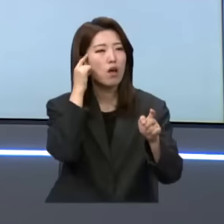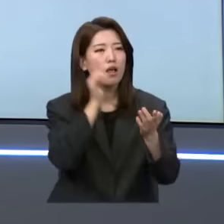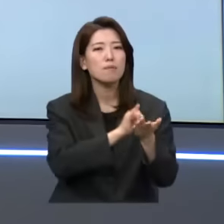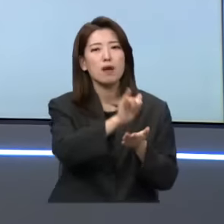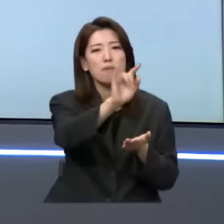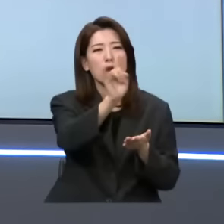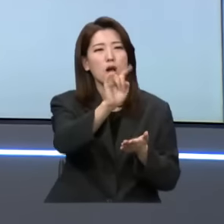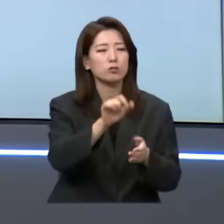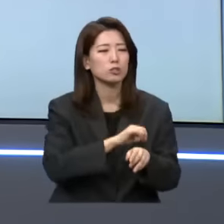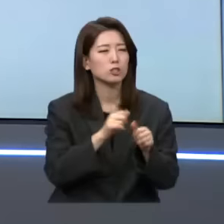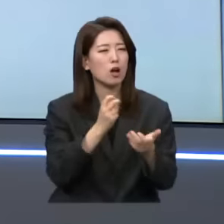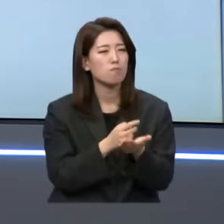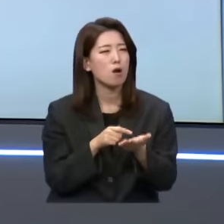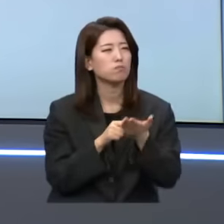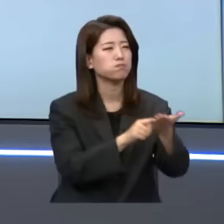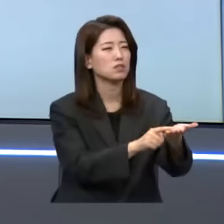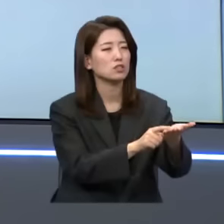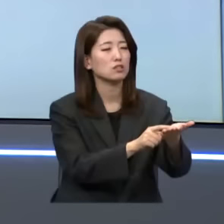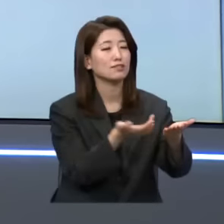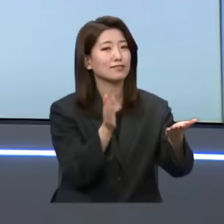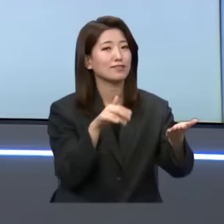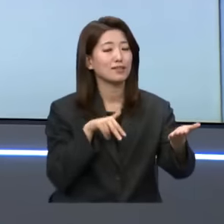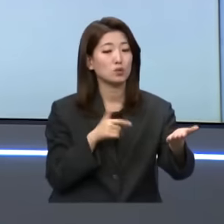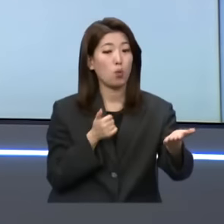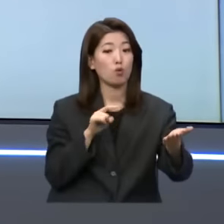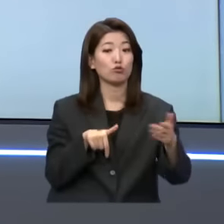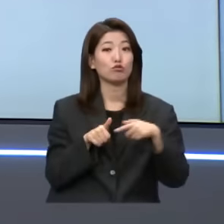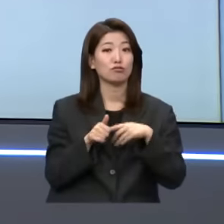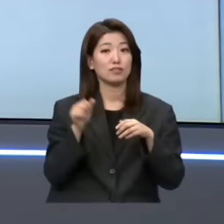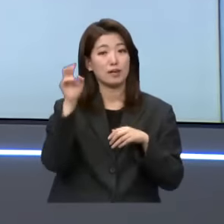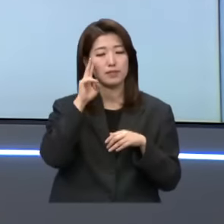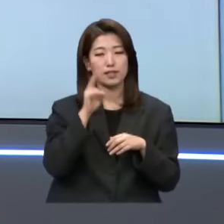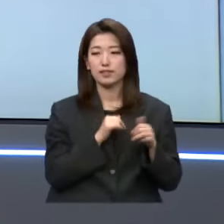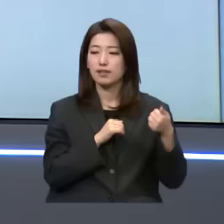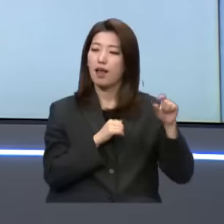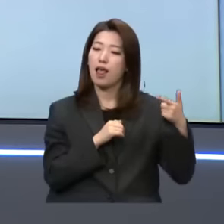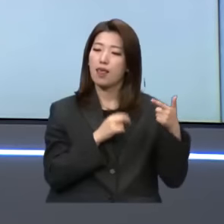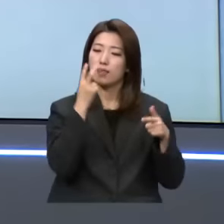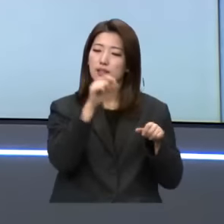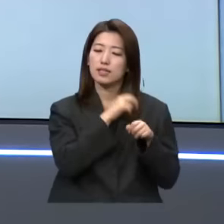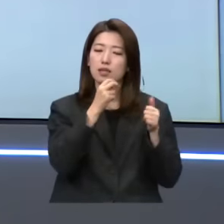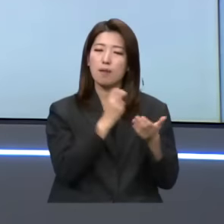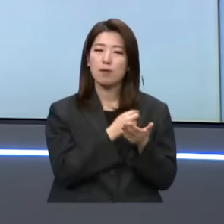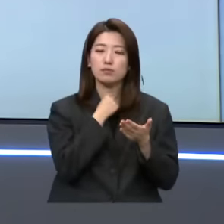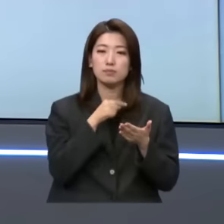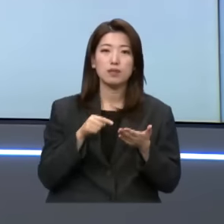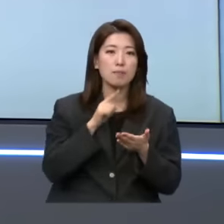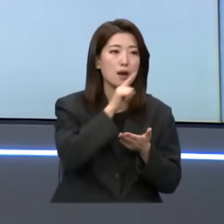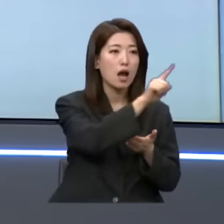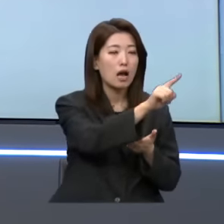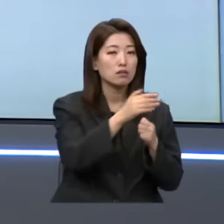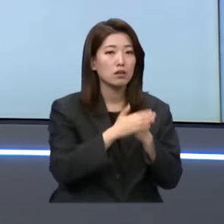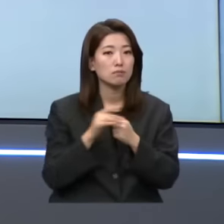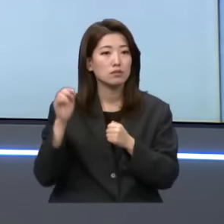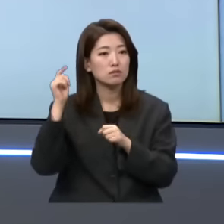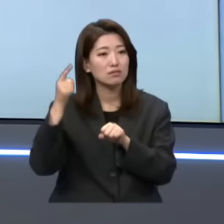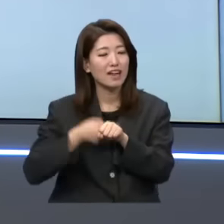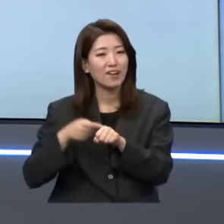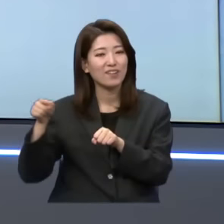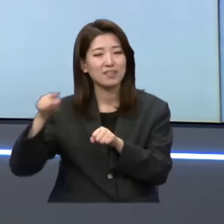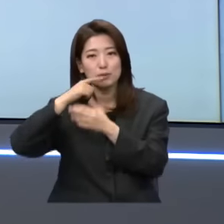특허법이면서음 다들 여기만 지금 쳐다보고 있는 상황이긴 한데 지금 한쪽은 이종석 특검법 어떻게 보면